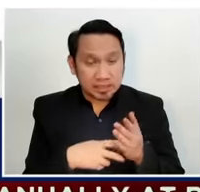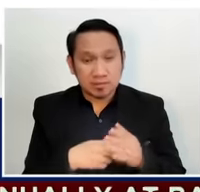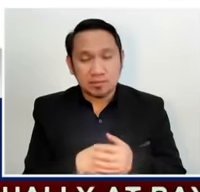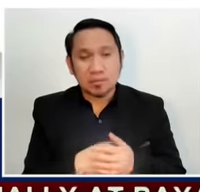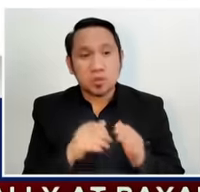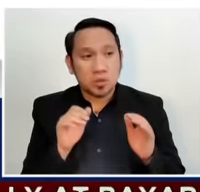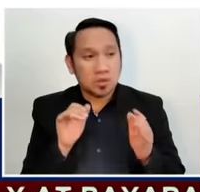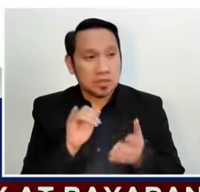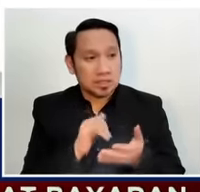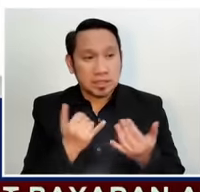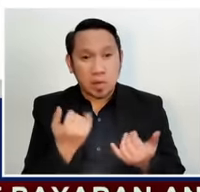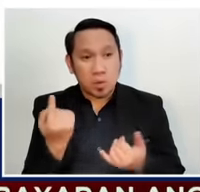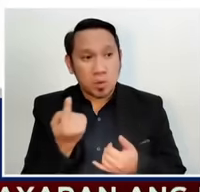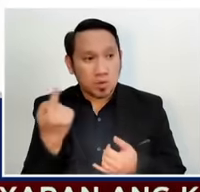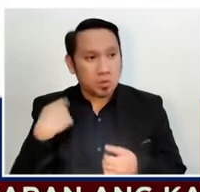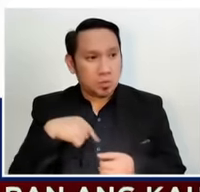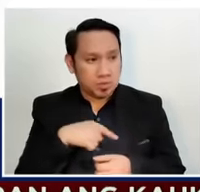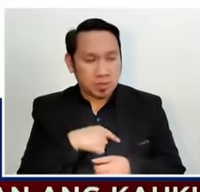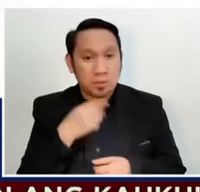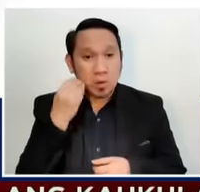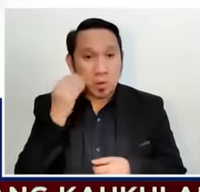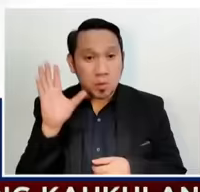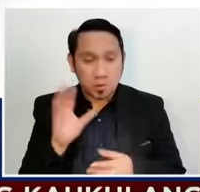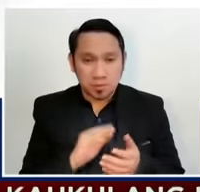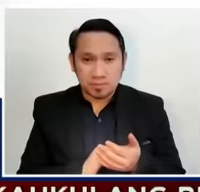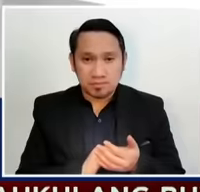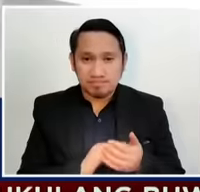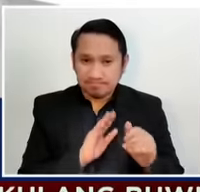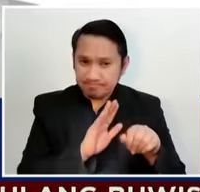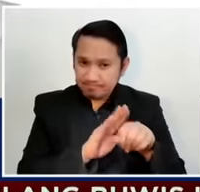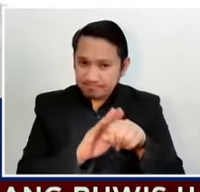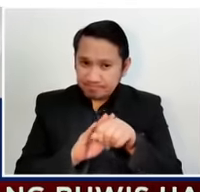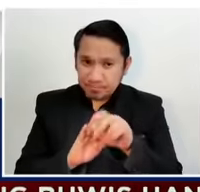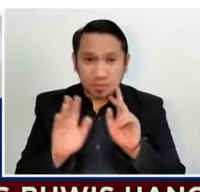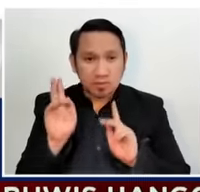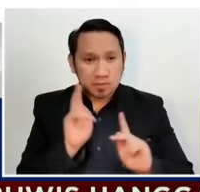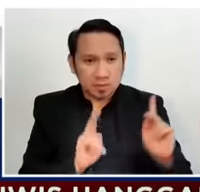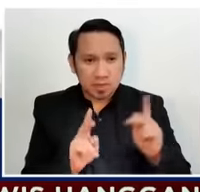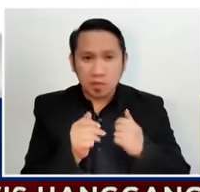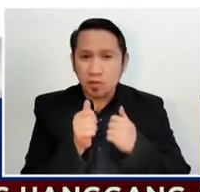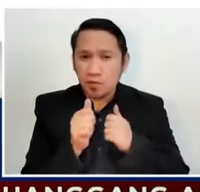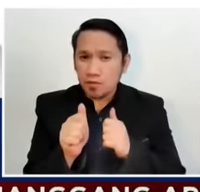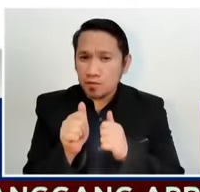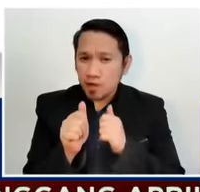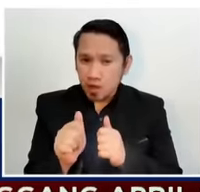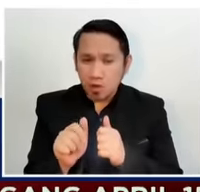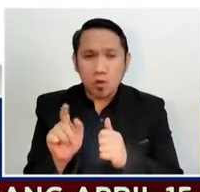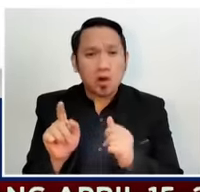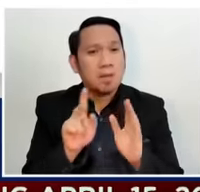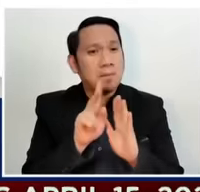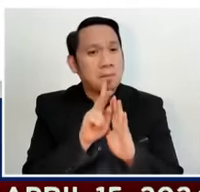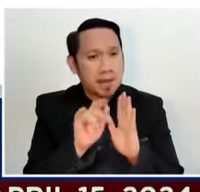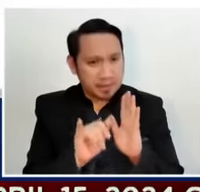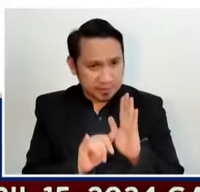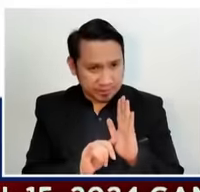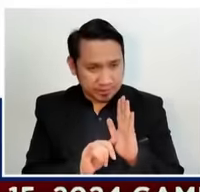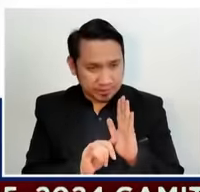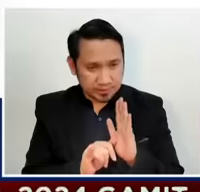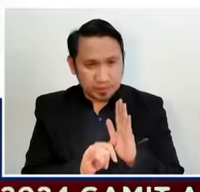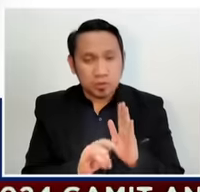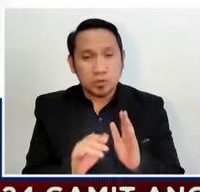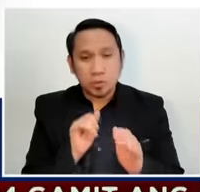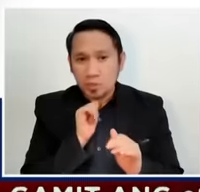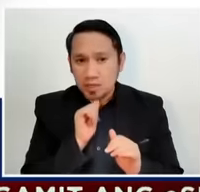makakauwi. Pinaalalahanan naman ang pamunuan ng pantala ng mga pasahero na sumunod sa mga ipinatutupad na patakaran para iwas